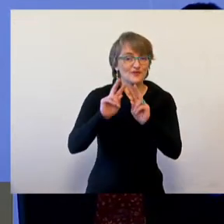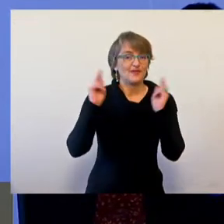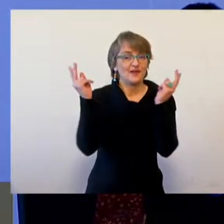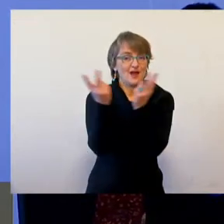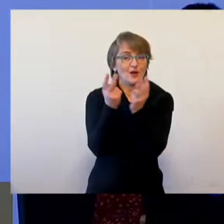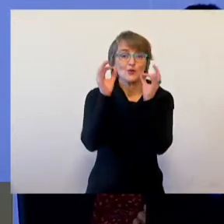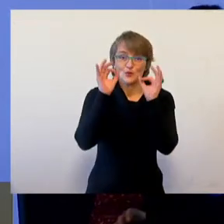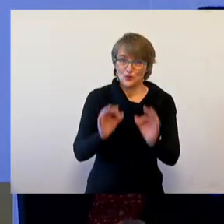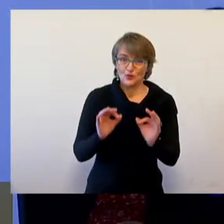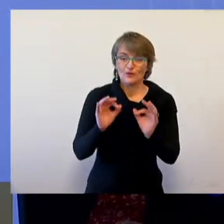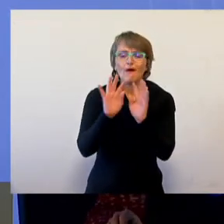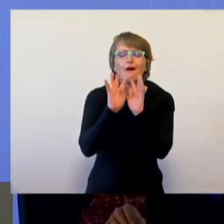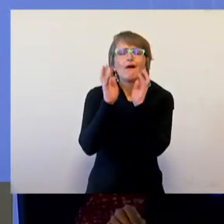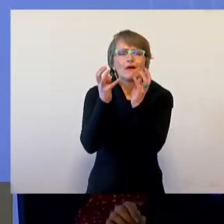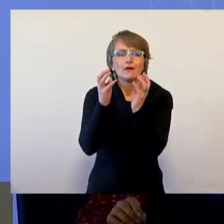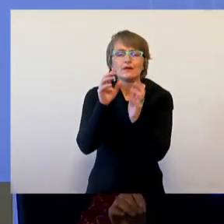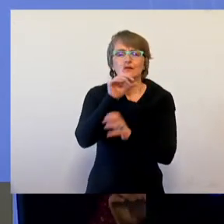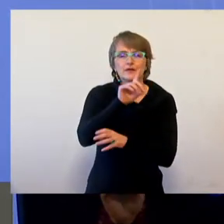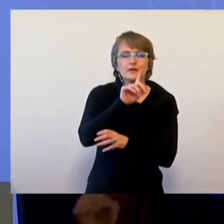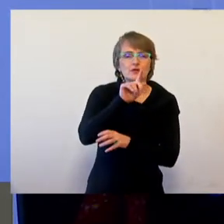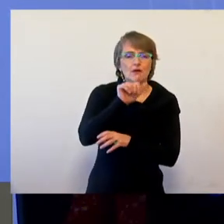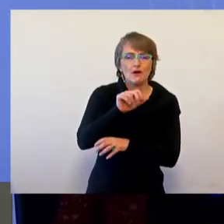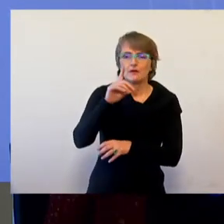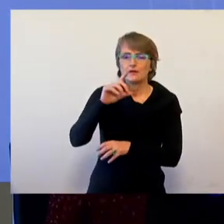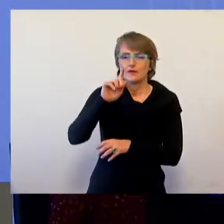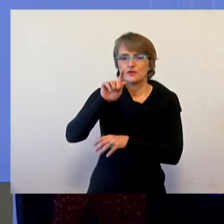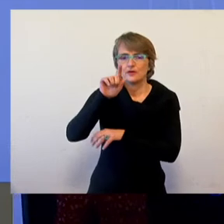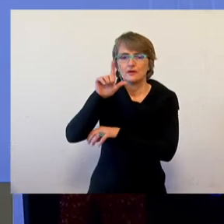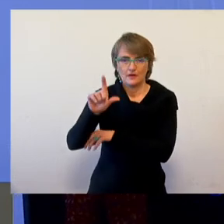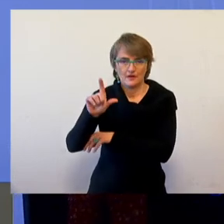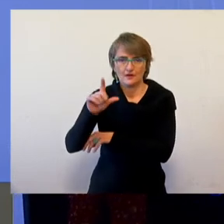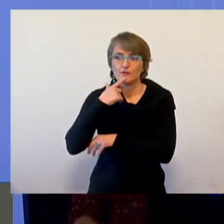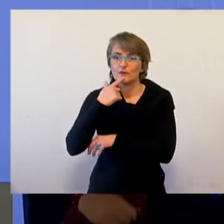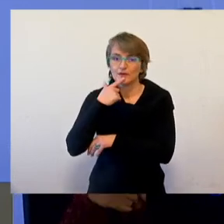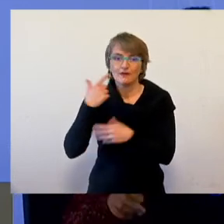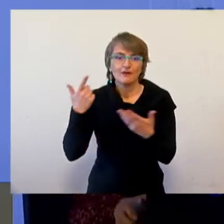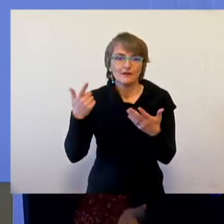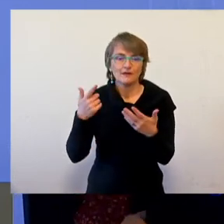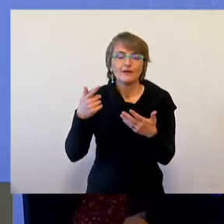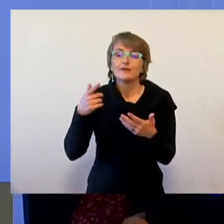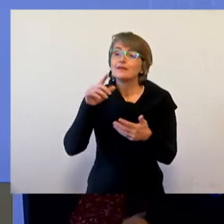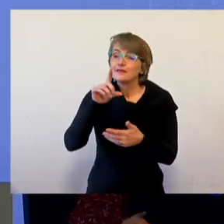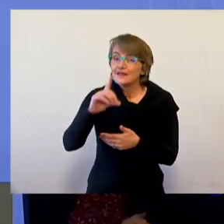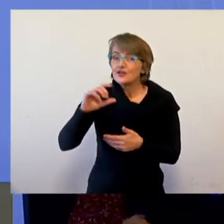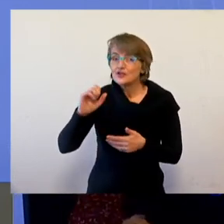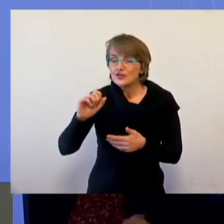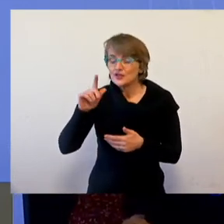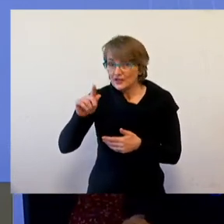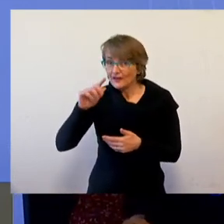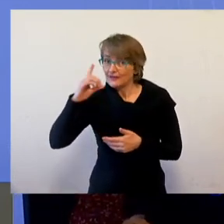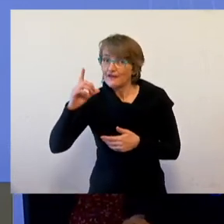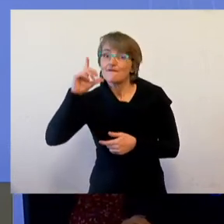parité, un DG, un DGD, deux DGD femmes, parité, et dans les directions de